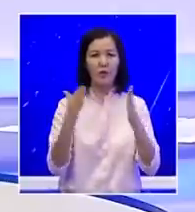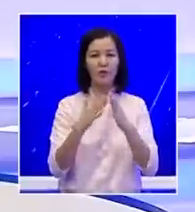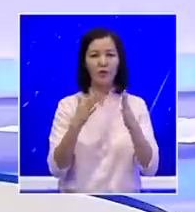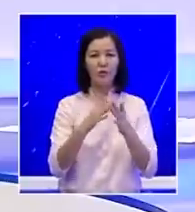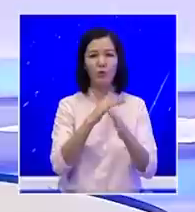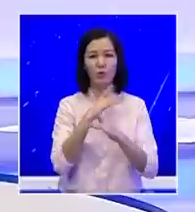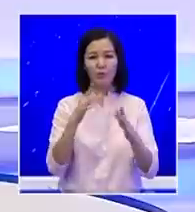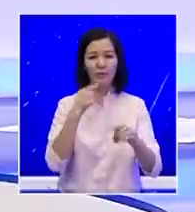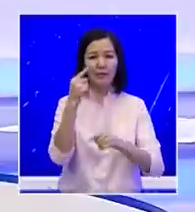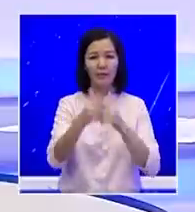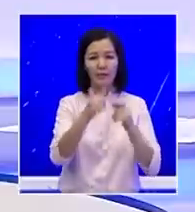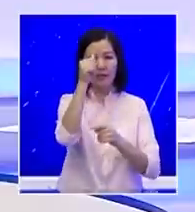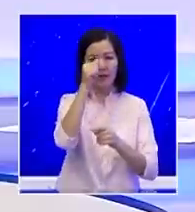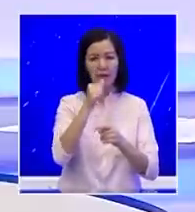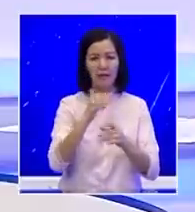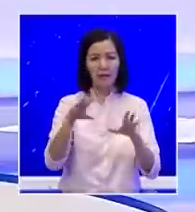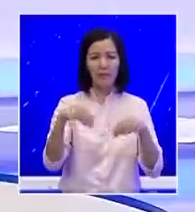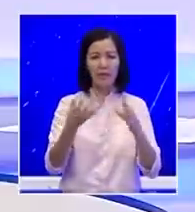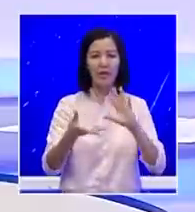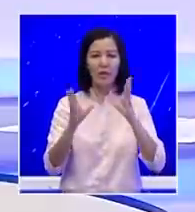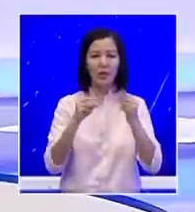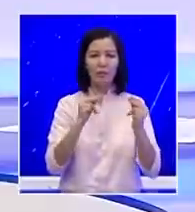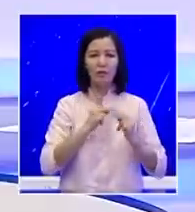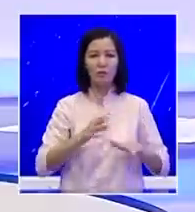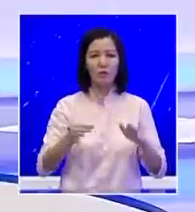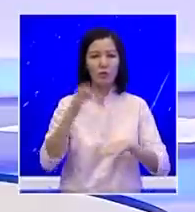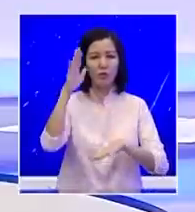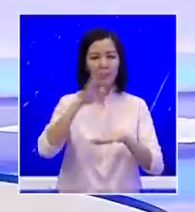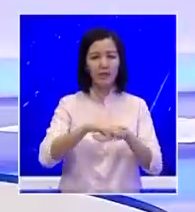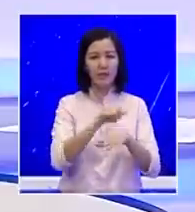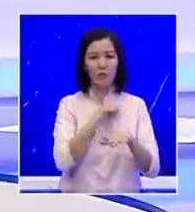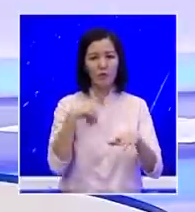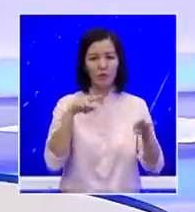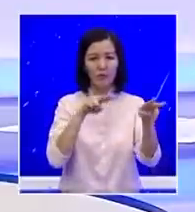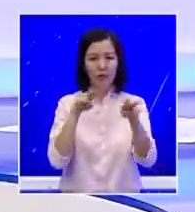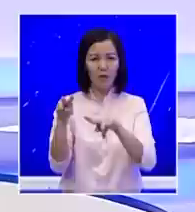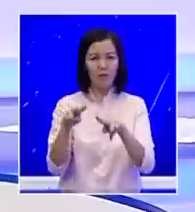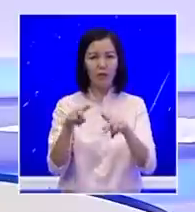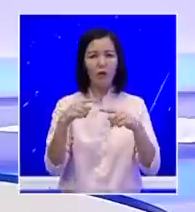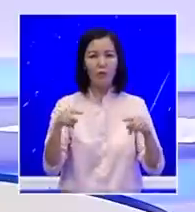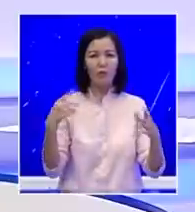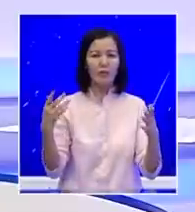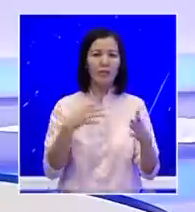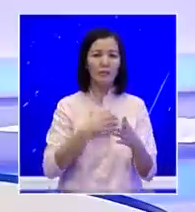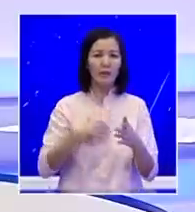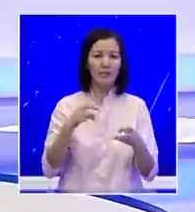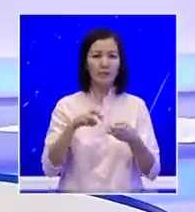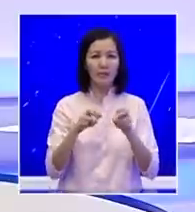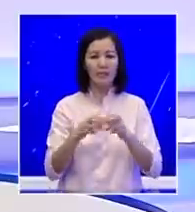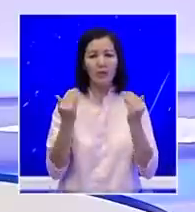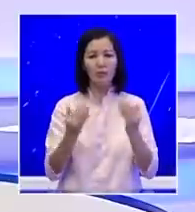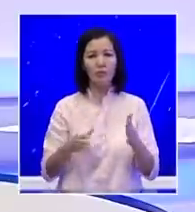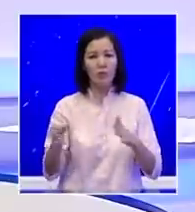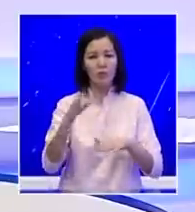Баспаналардың алды келер айда үлестірілмек. Жалпы бұл жұмыстар облыс әкімінің тікелей бақылауында. Осы және өзге де маңызды мәселелерді